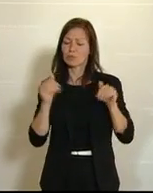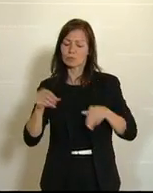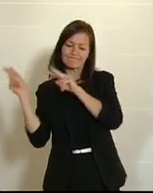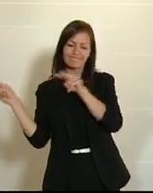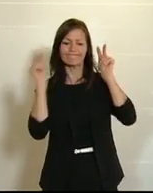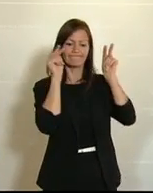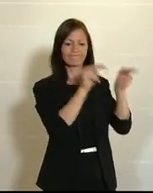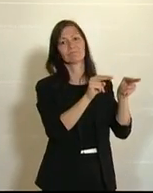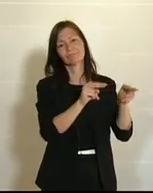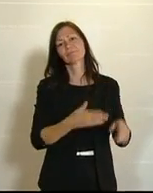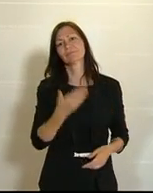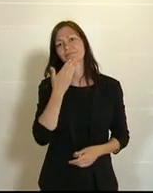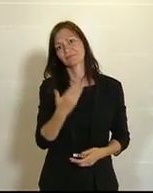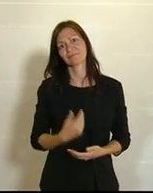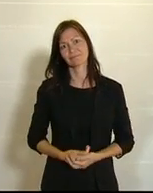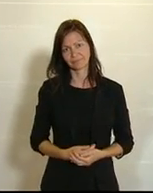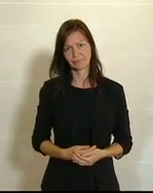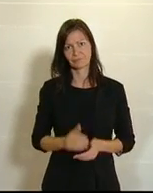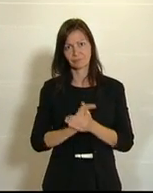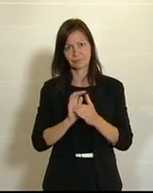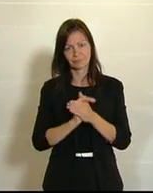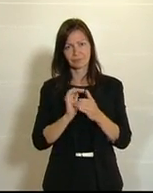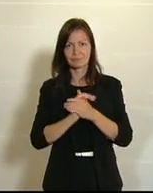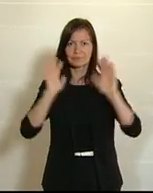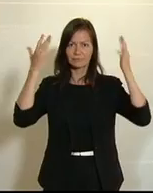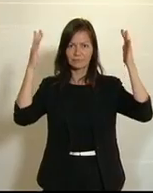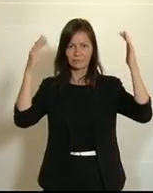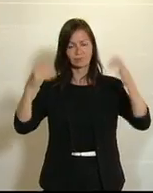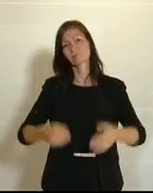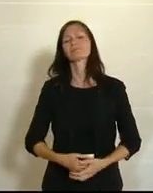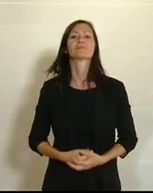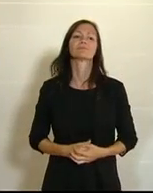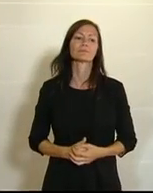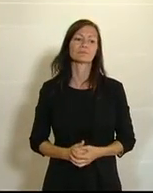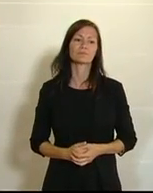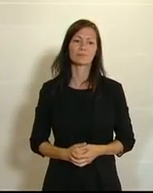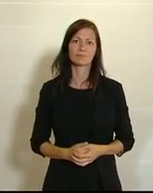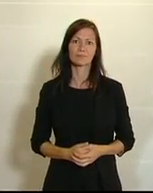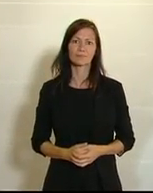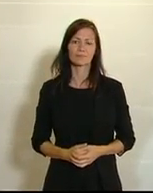Über Verbrechen gegen die Menschlichkeit und illegalen Organhandel in China hat Kira Grünberg von der ÖVP gesprochen.